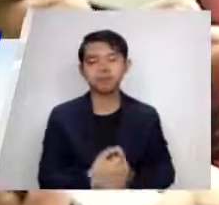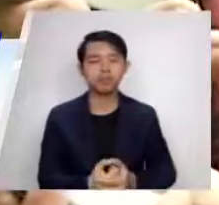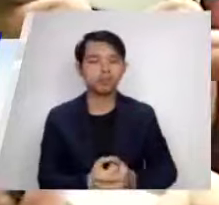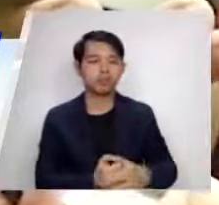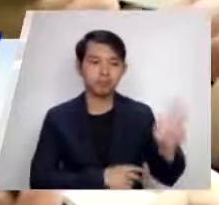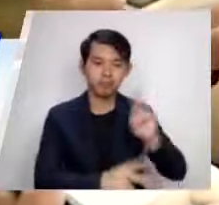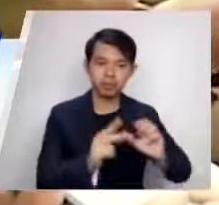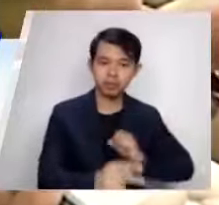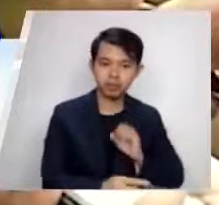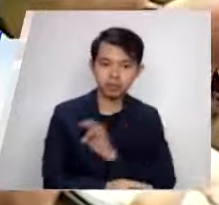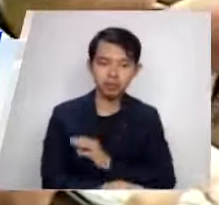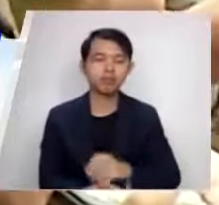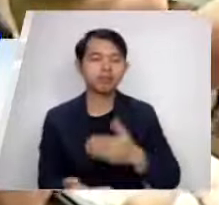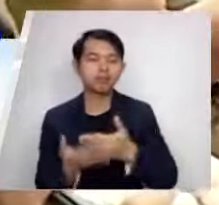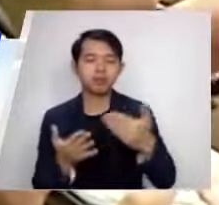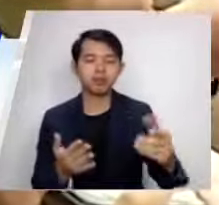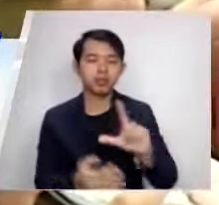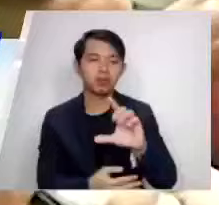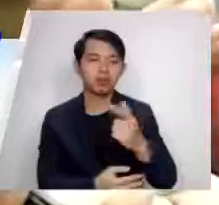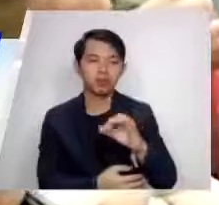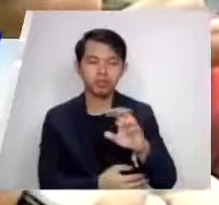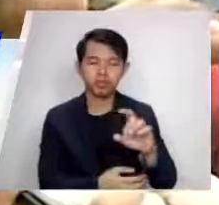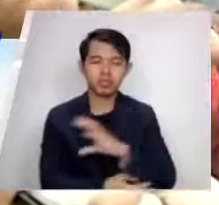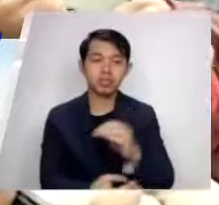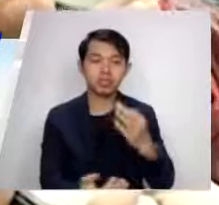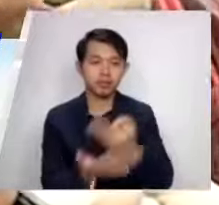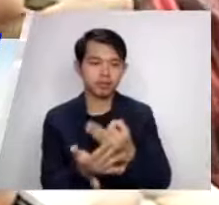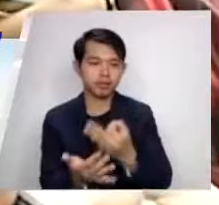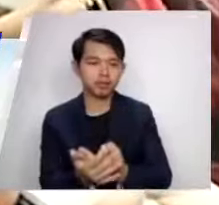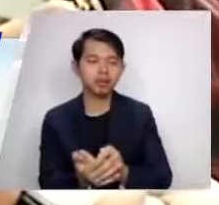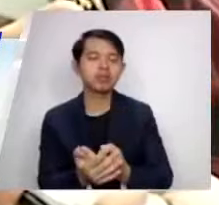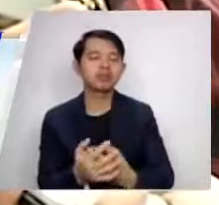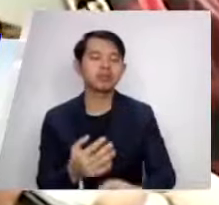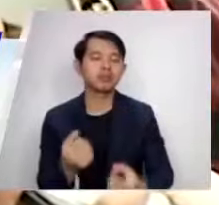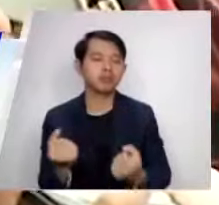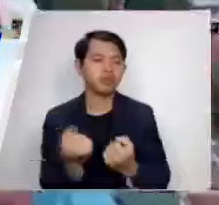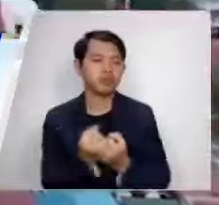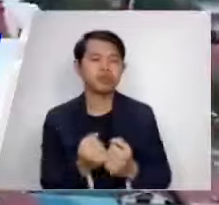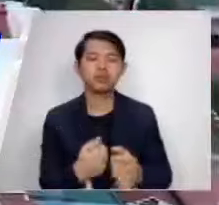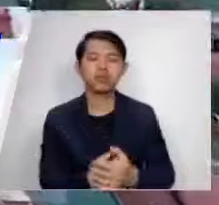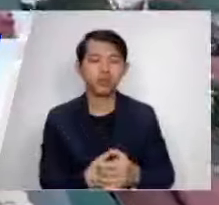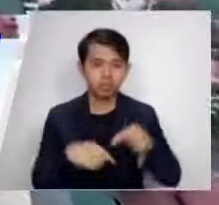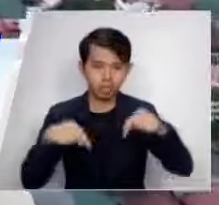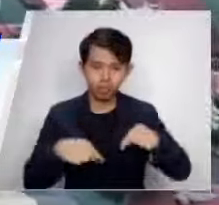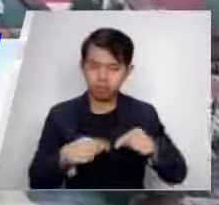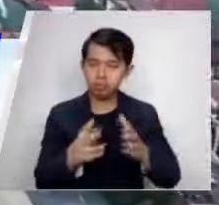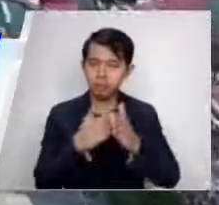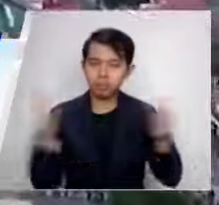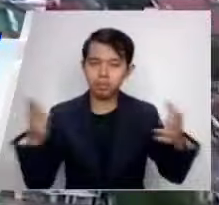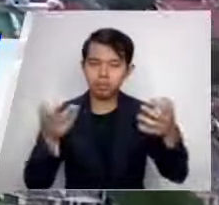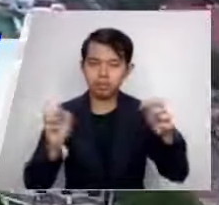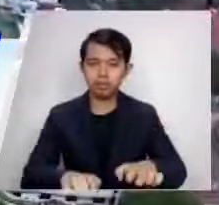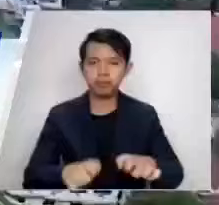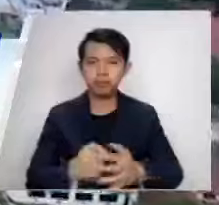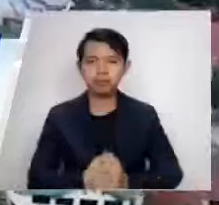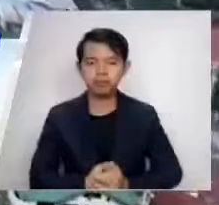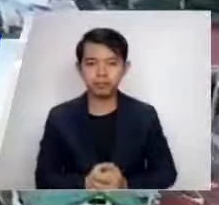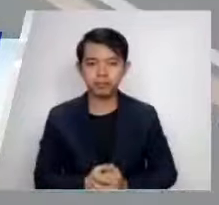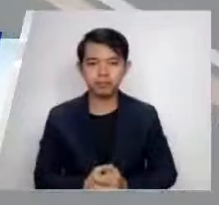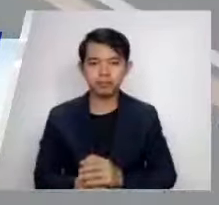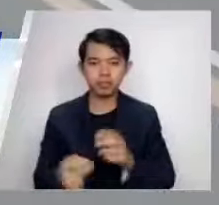logistics, and even finances. Lalong-lalo na, this is a major event. Nakahanda na rin ang lugar para sa